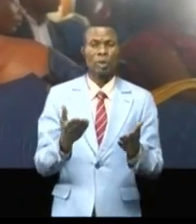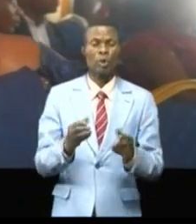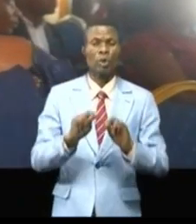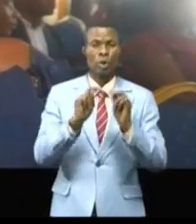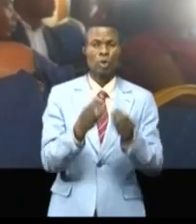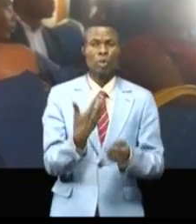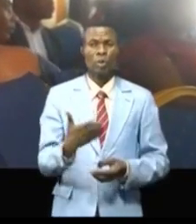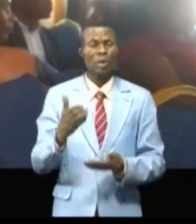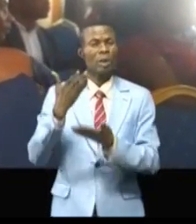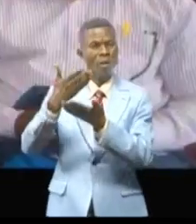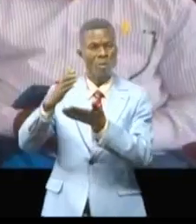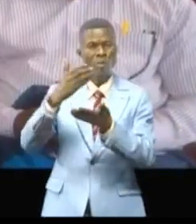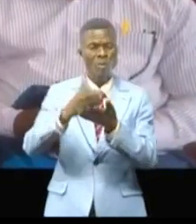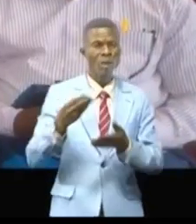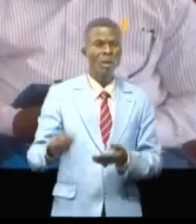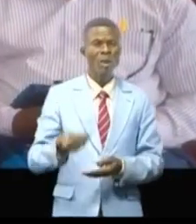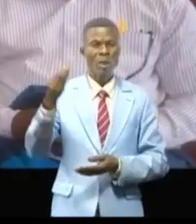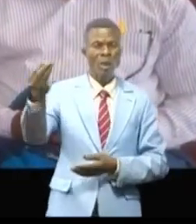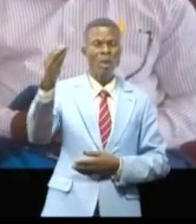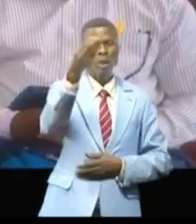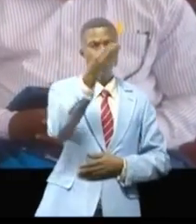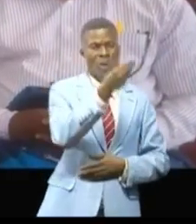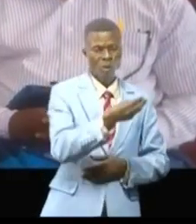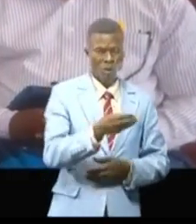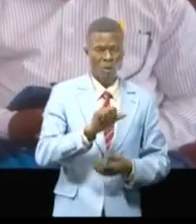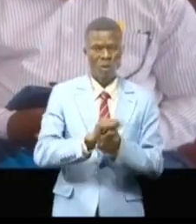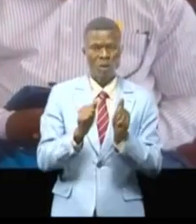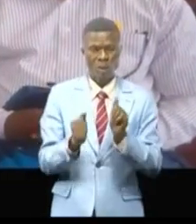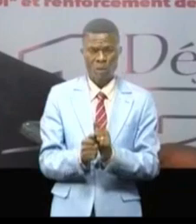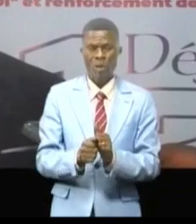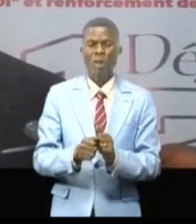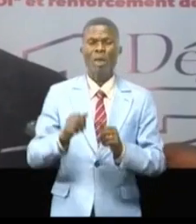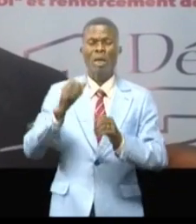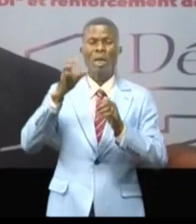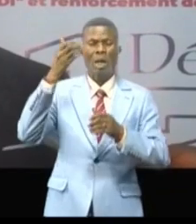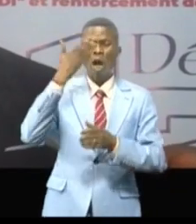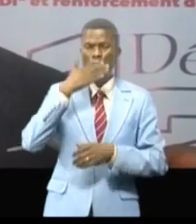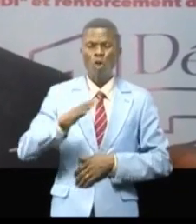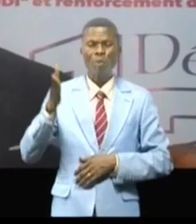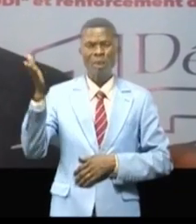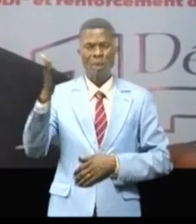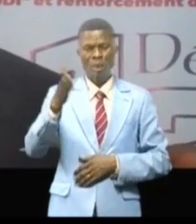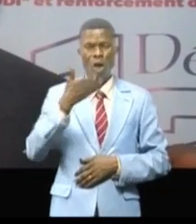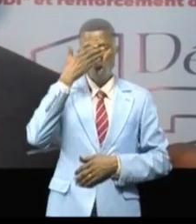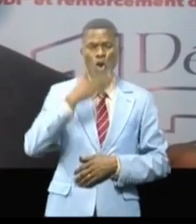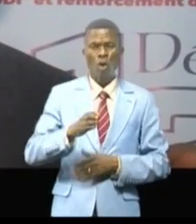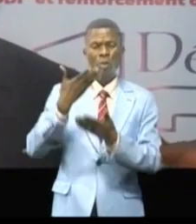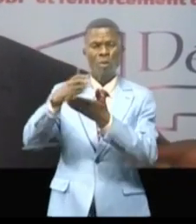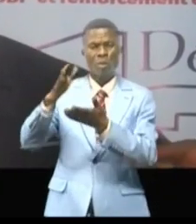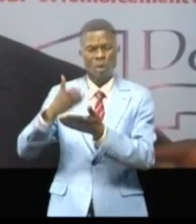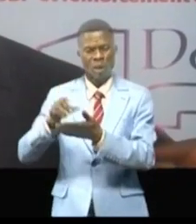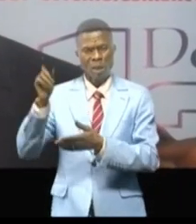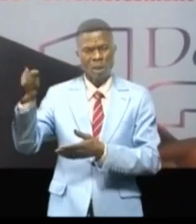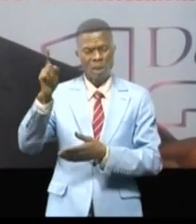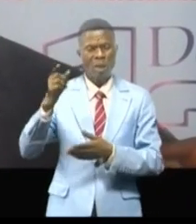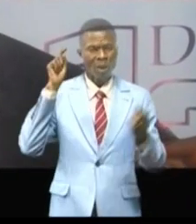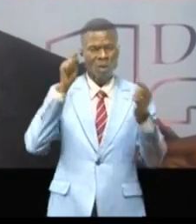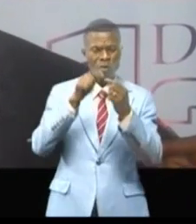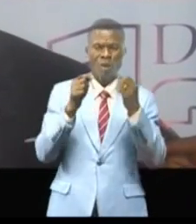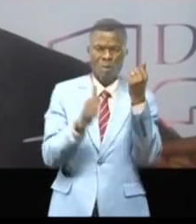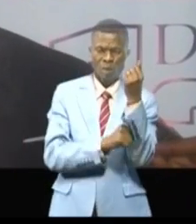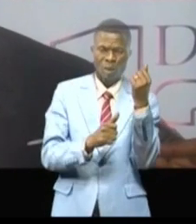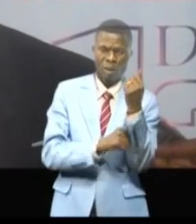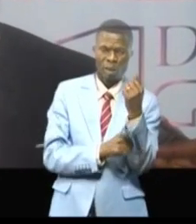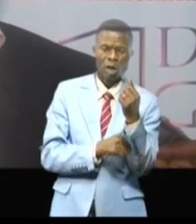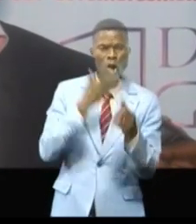faut dispatcher, il faut amener de la zone du dépôt central vers la zone de santé, la zone de santé vers le podi, ou bien vers, de la zone de santé